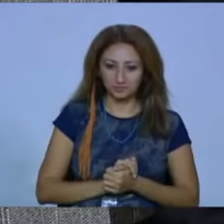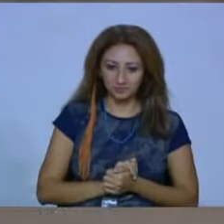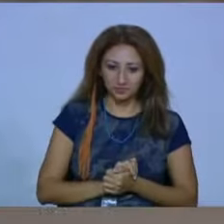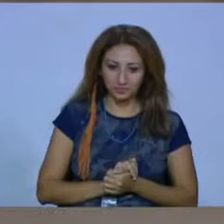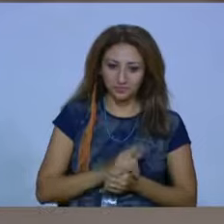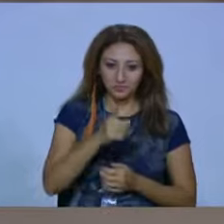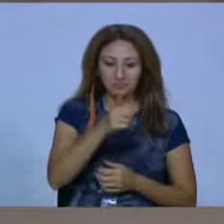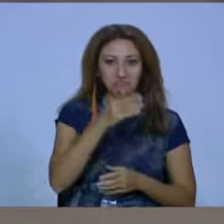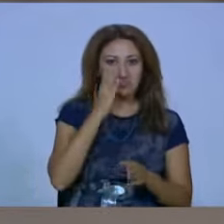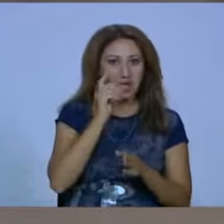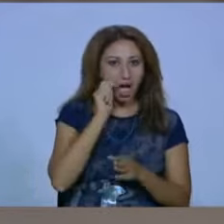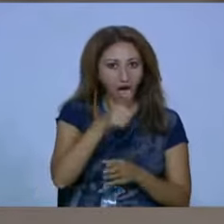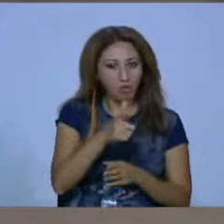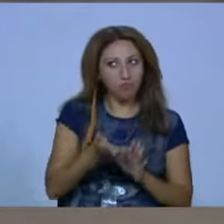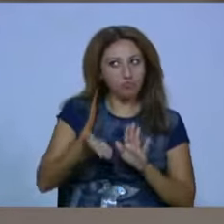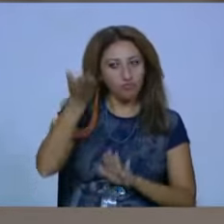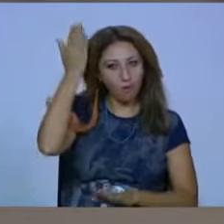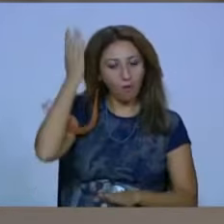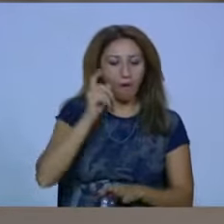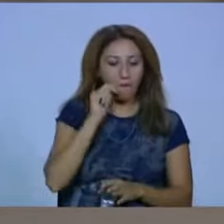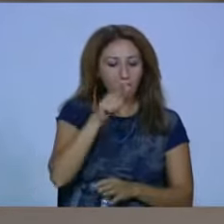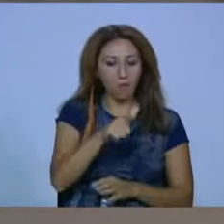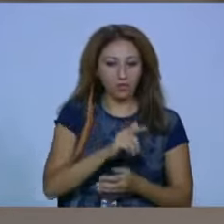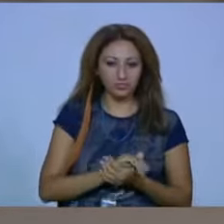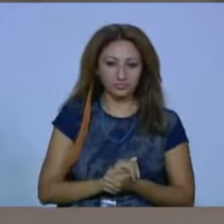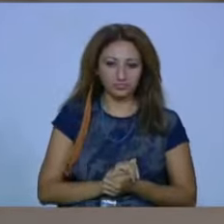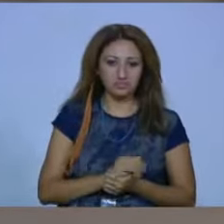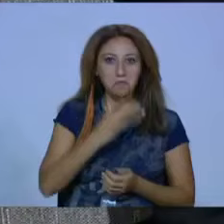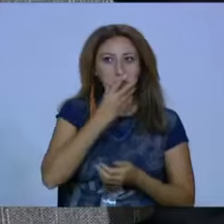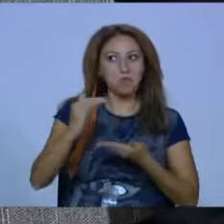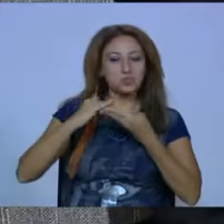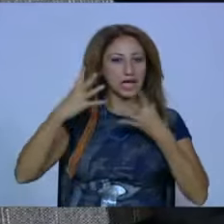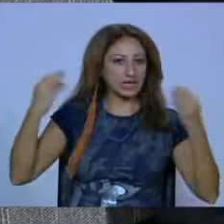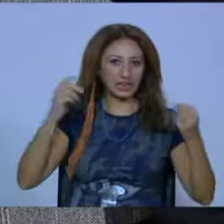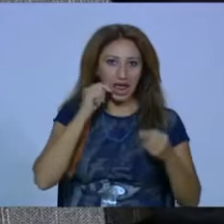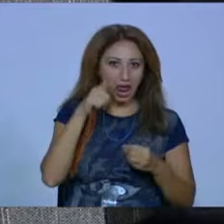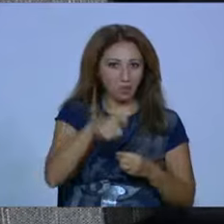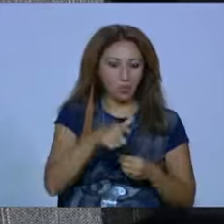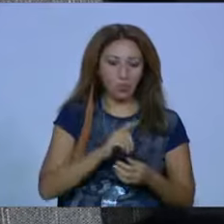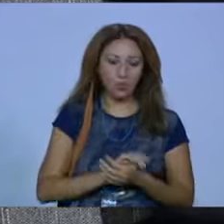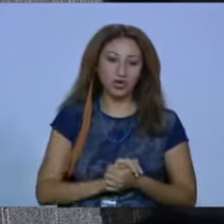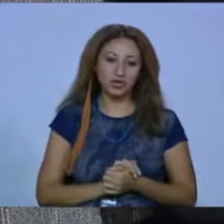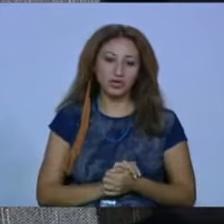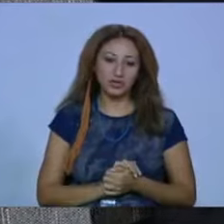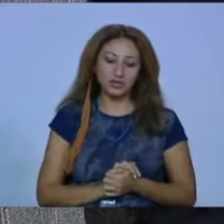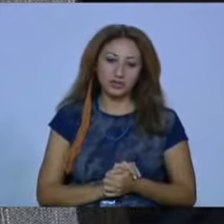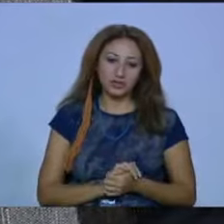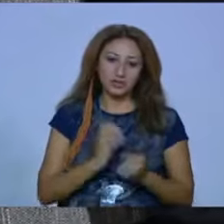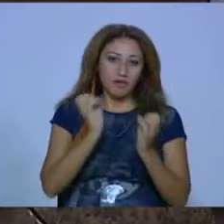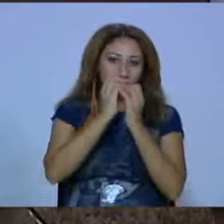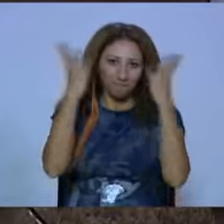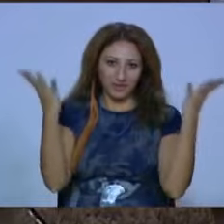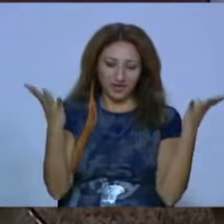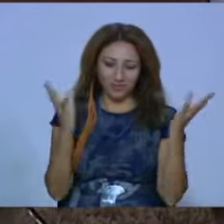استاذنا العظيم. الله يخليك، الله يرحمه، عليا وعلى جيلي كله. الله يخليك، الله يرحمه، الله يحفظك. نورتوني.